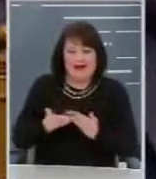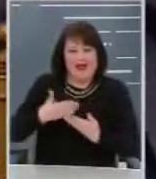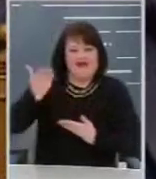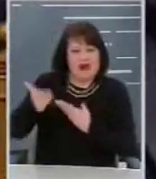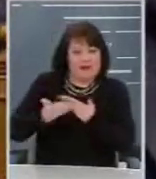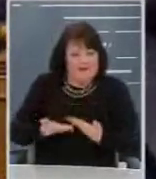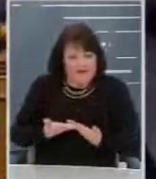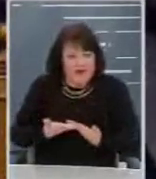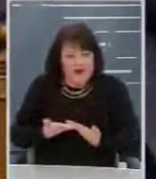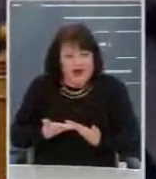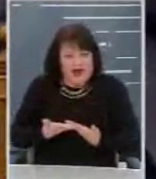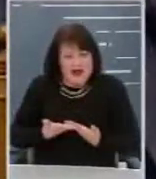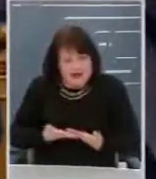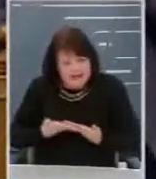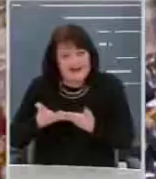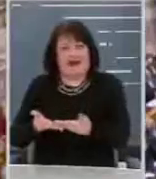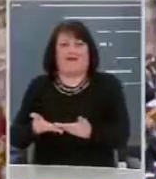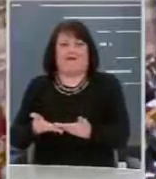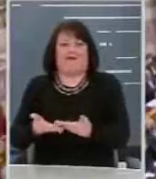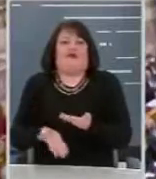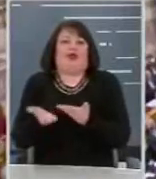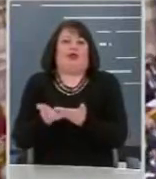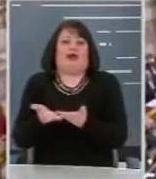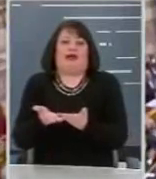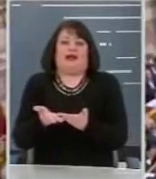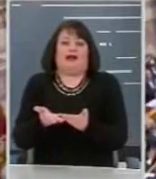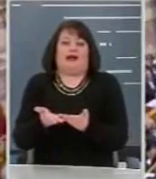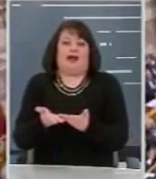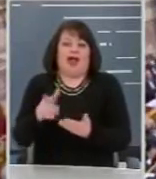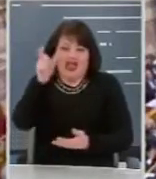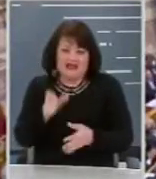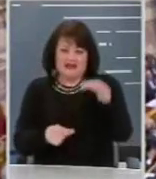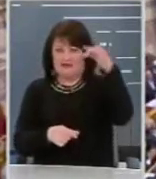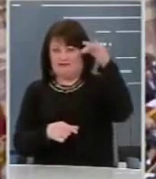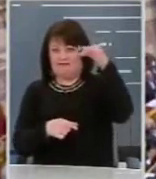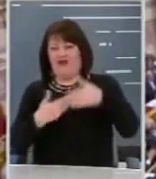του, τα οποία μας τα φέρνατε συνέχεια εδώ, στο βήμα της Βουλής.